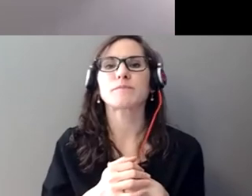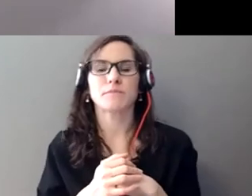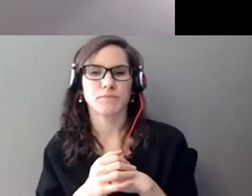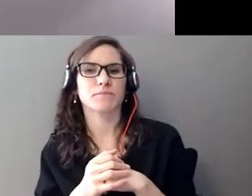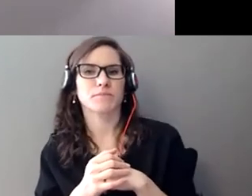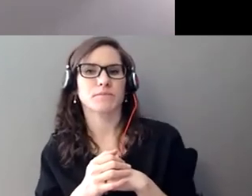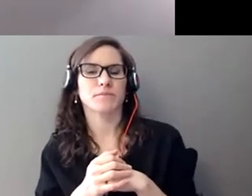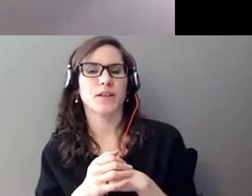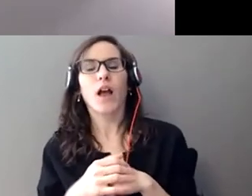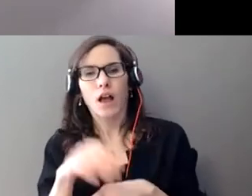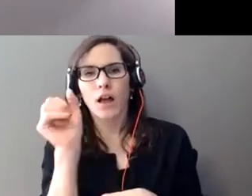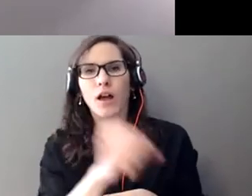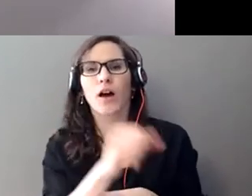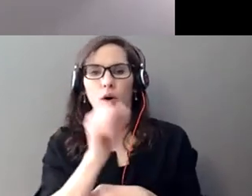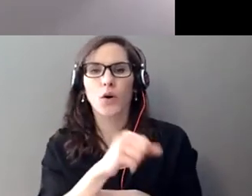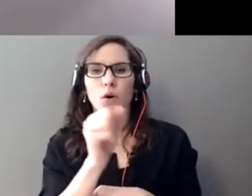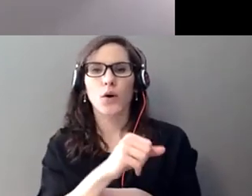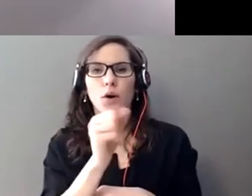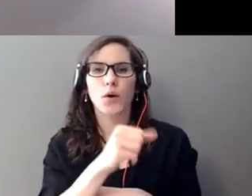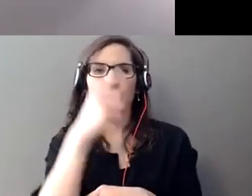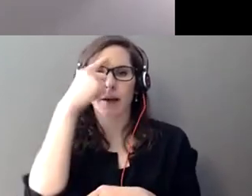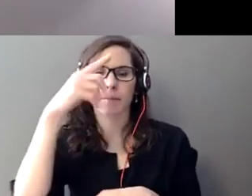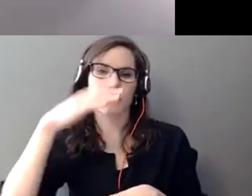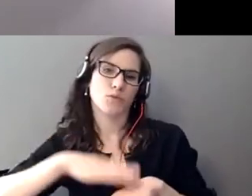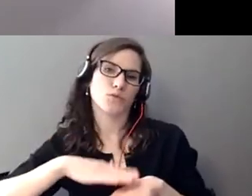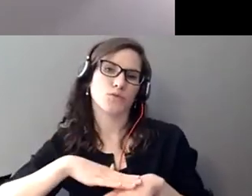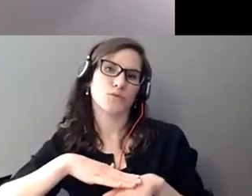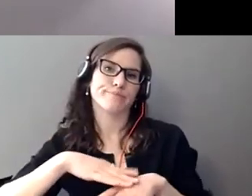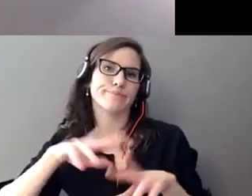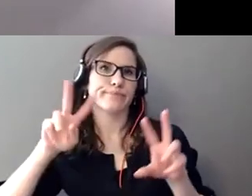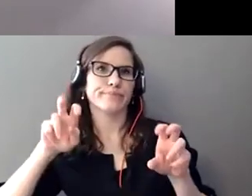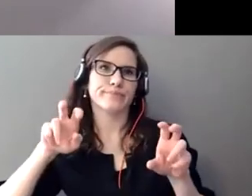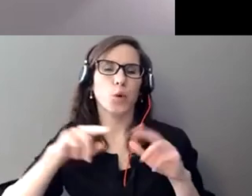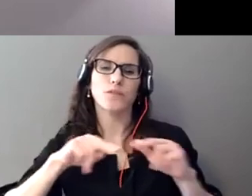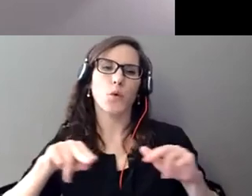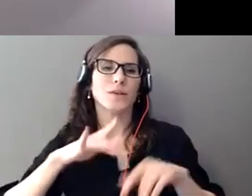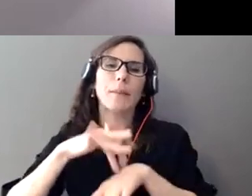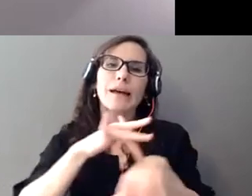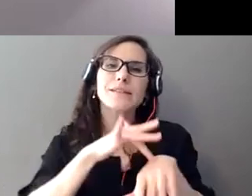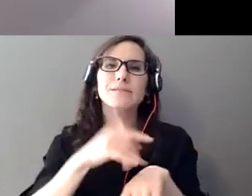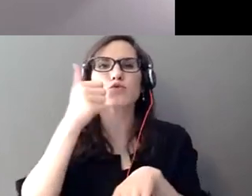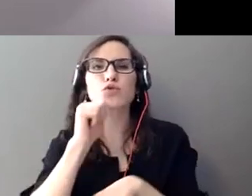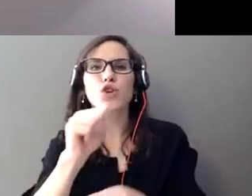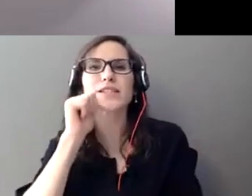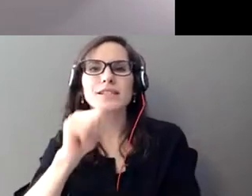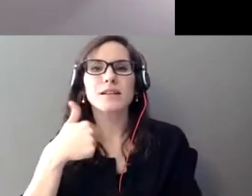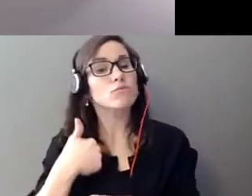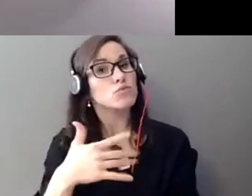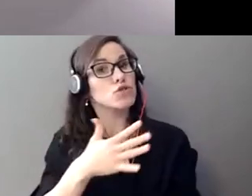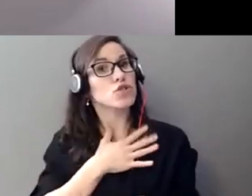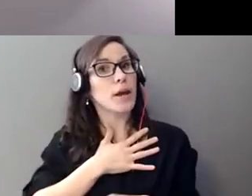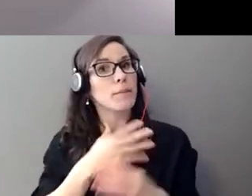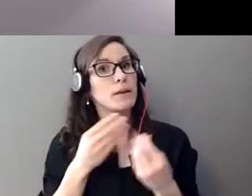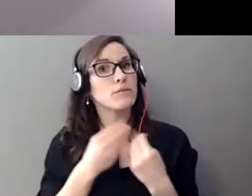Oui c'est à l'échelle des pratiques disons quotidiennes moi j'ai beaucoup aimé l'intervention